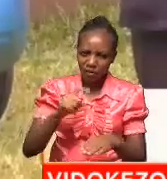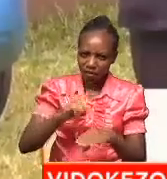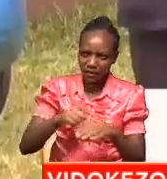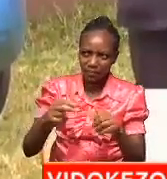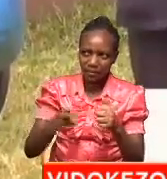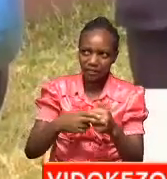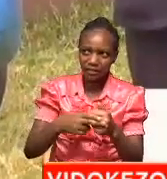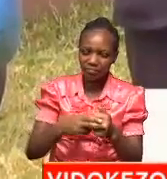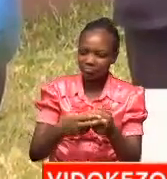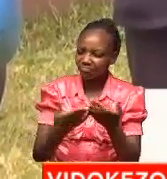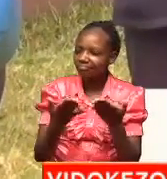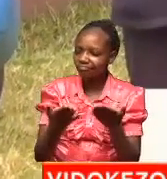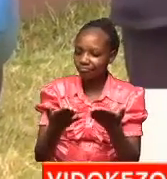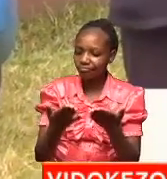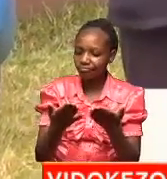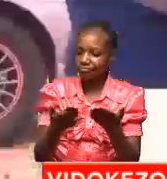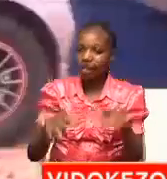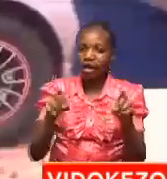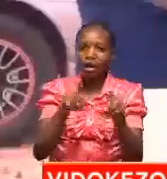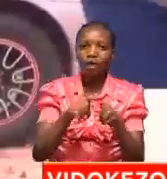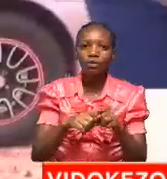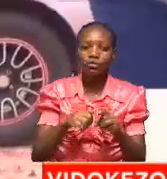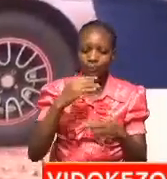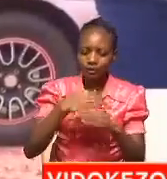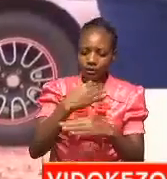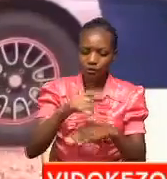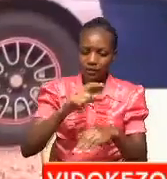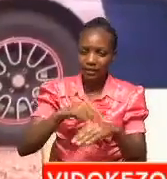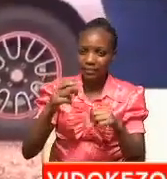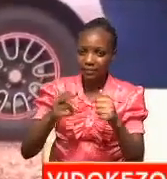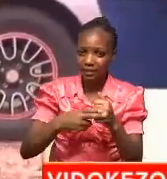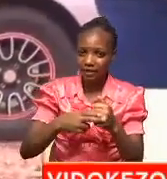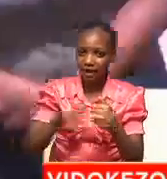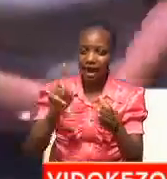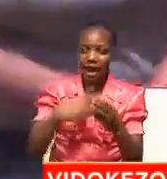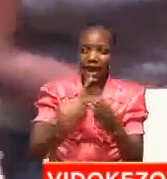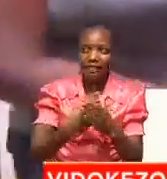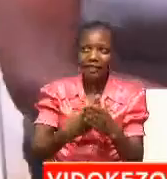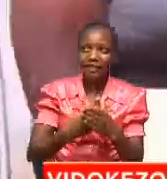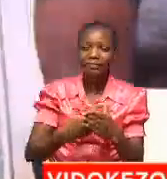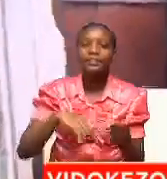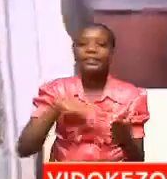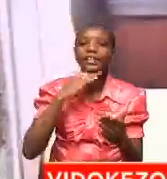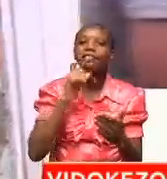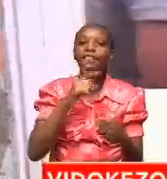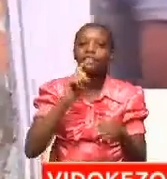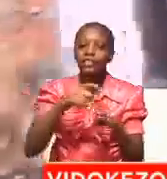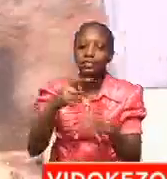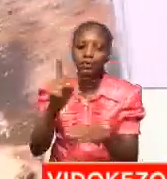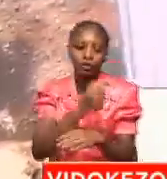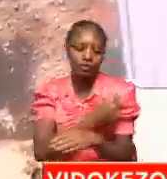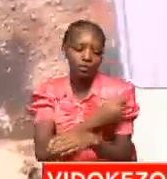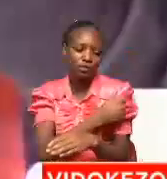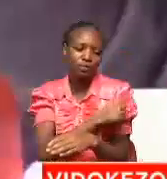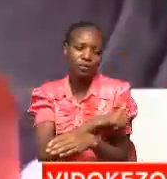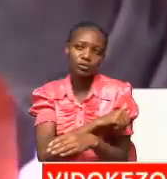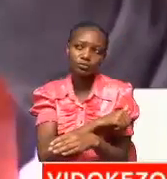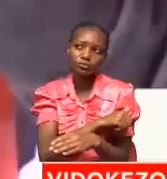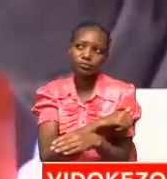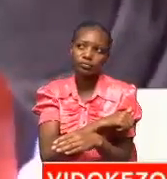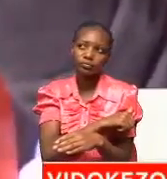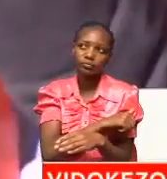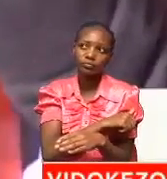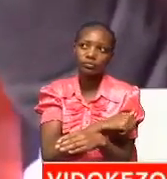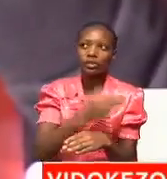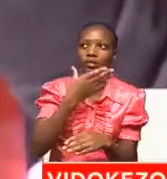wa makataa ya kutokuwa nje baada ya saa moja, na alikata roho alipofikishwa hospitalini.